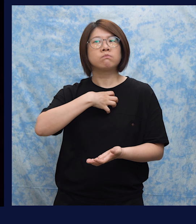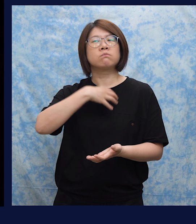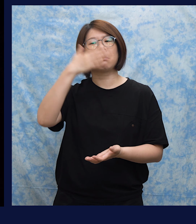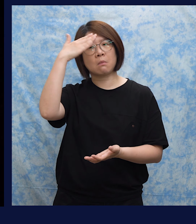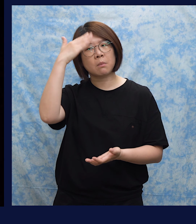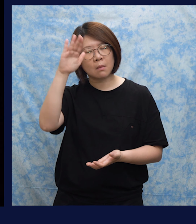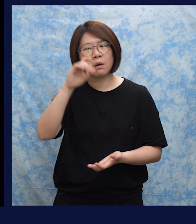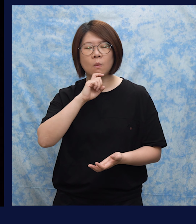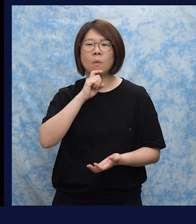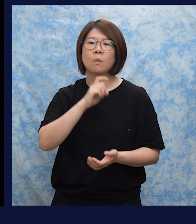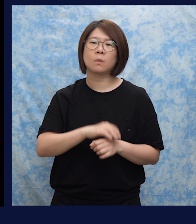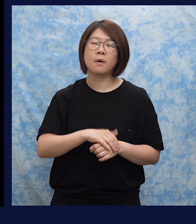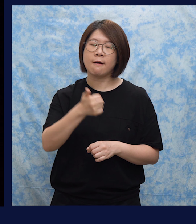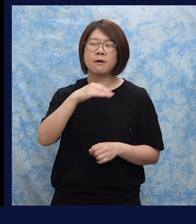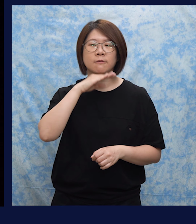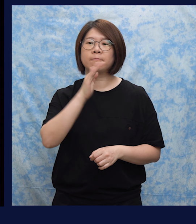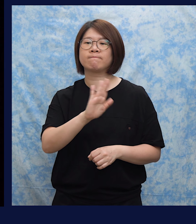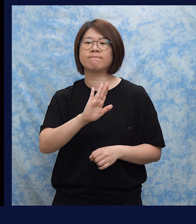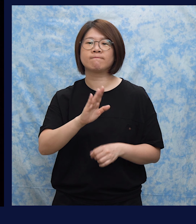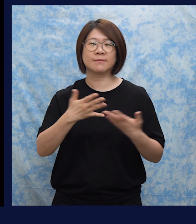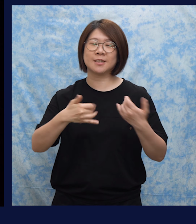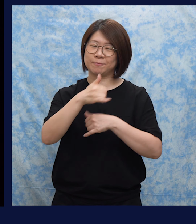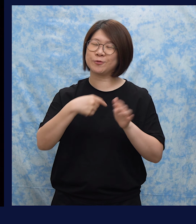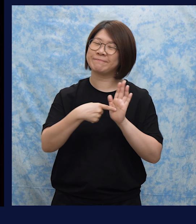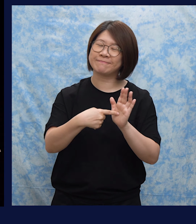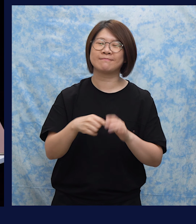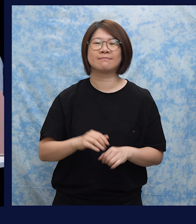嗯，事不宜遲，請你為我預備一下。